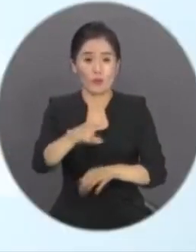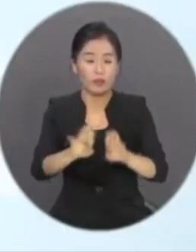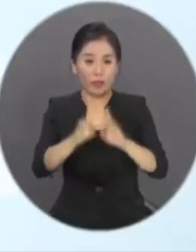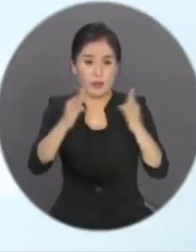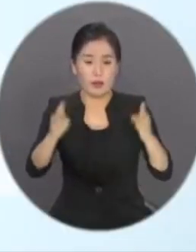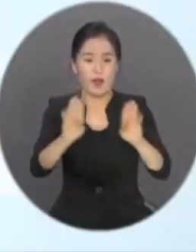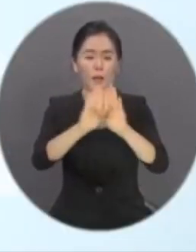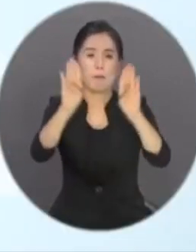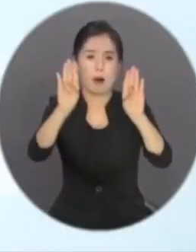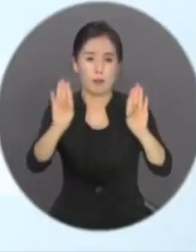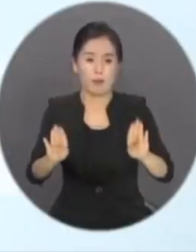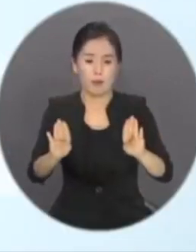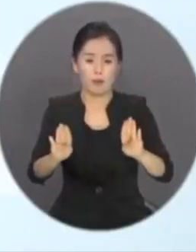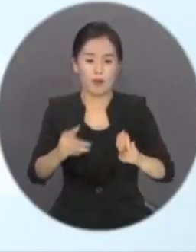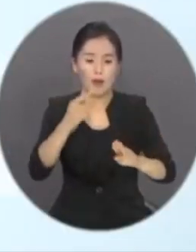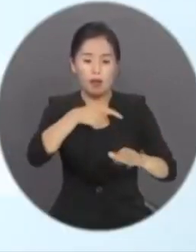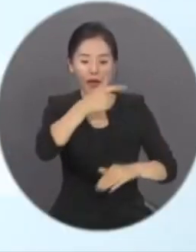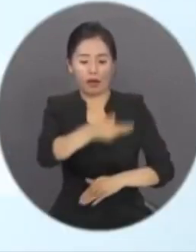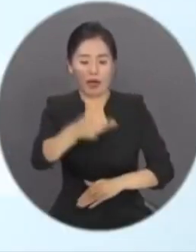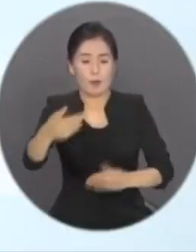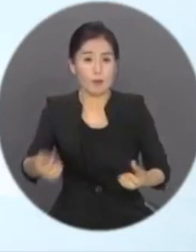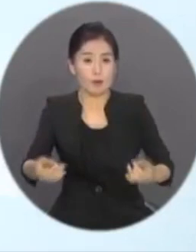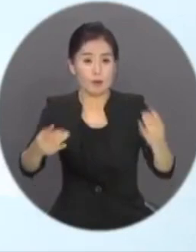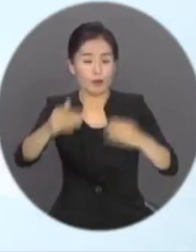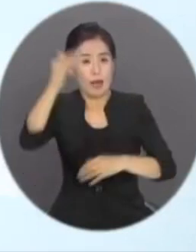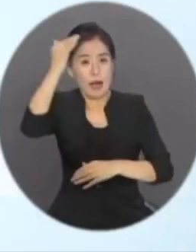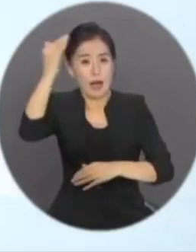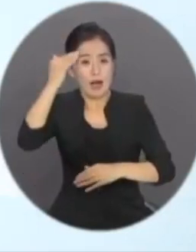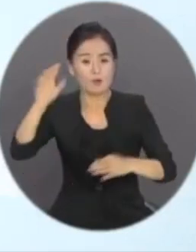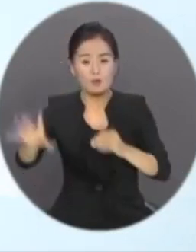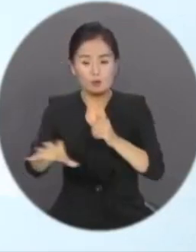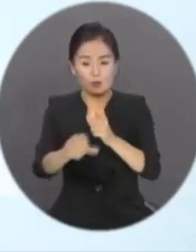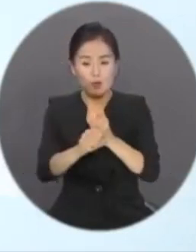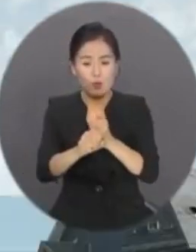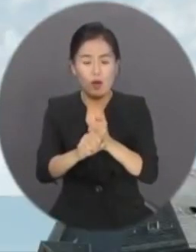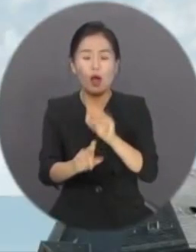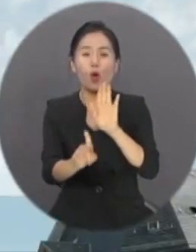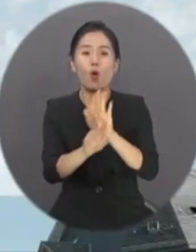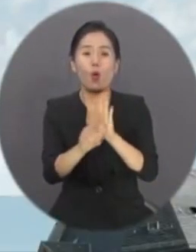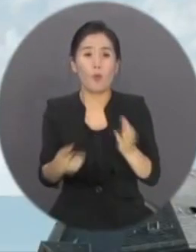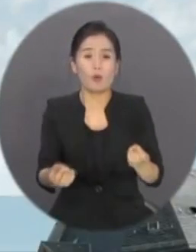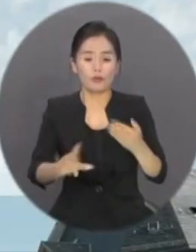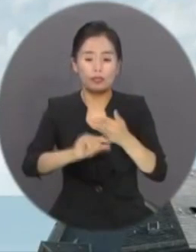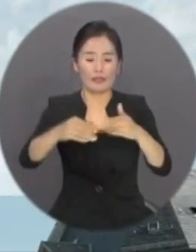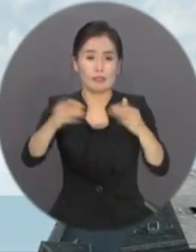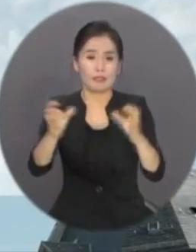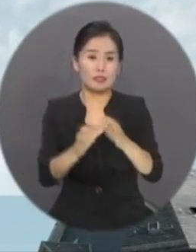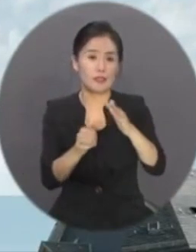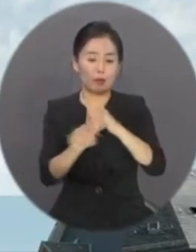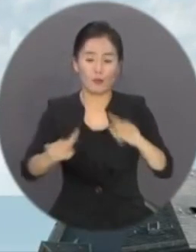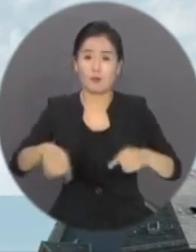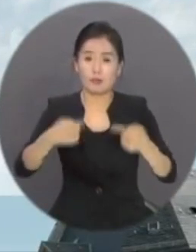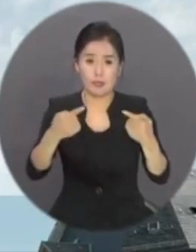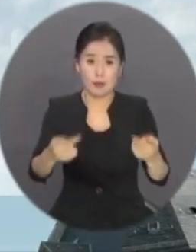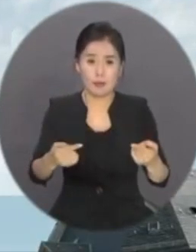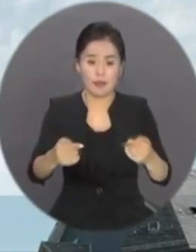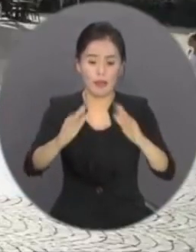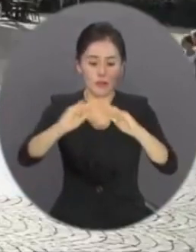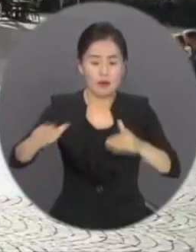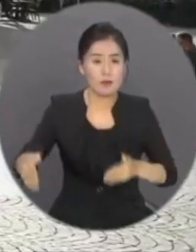열리는 박물관 강변 축제 한국종합홍보행사에 자치단체 대표로 참가합니다